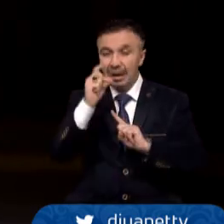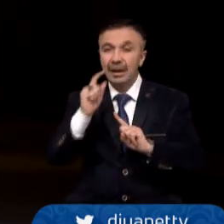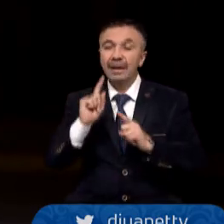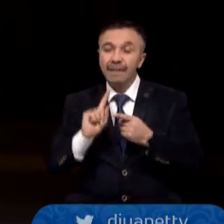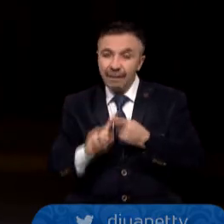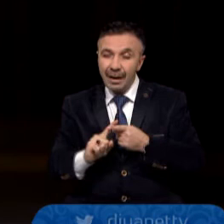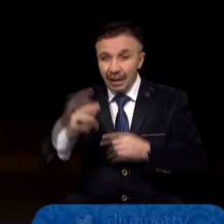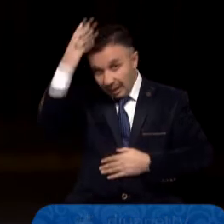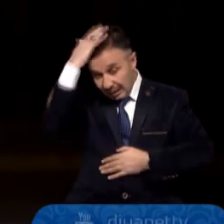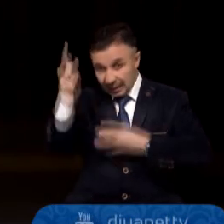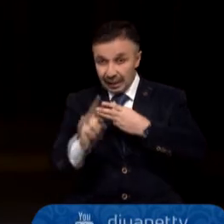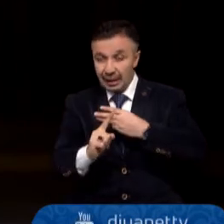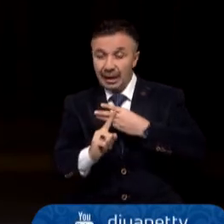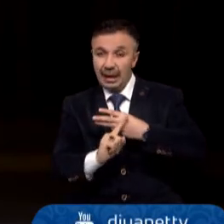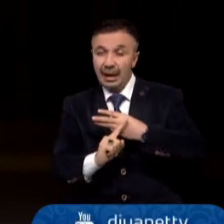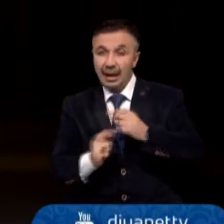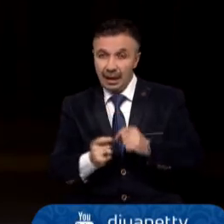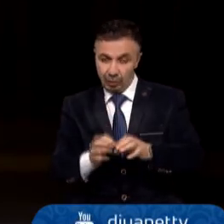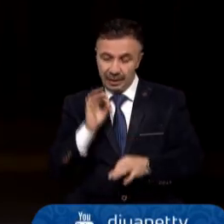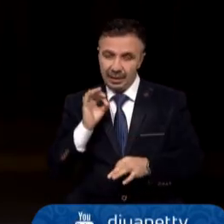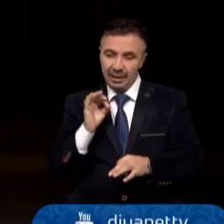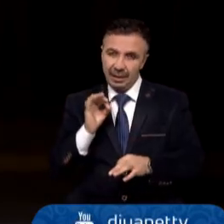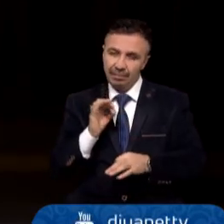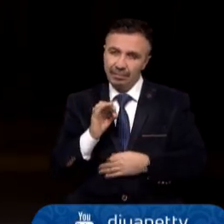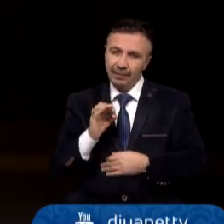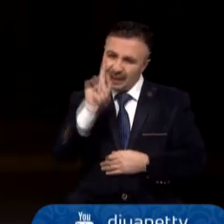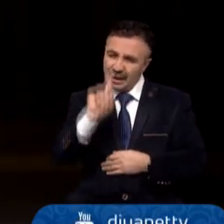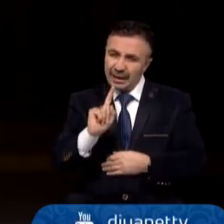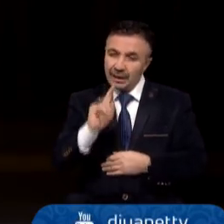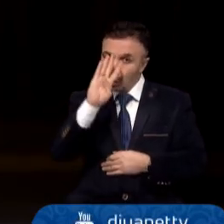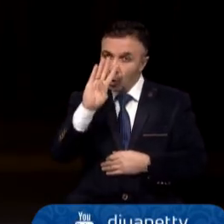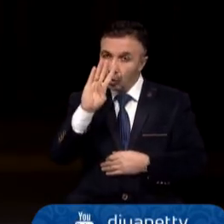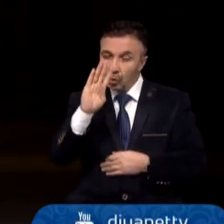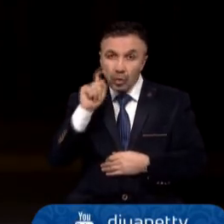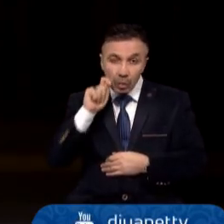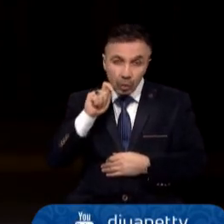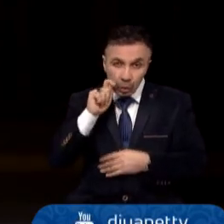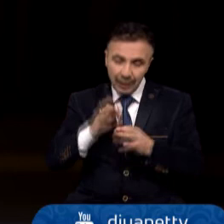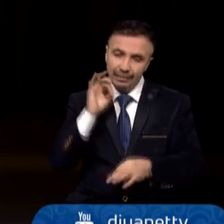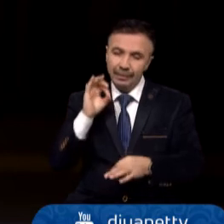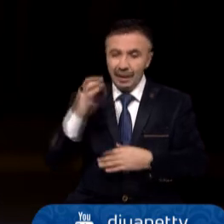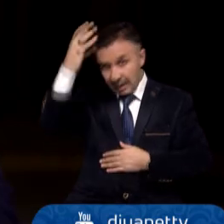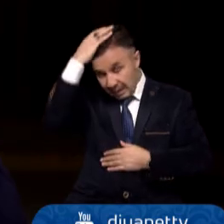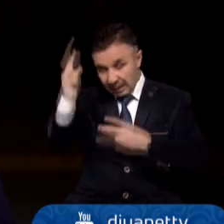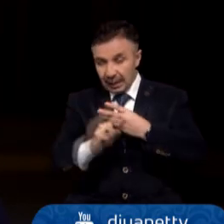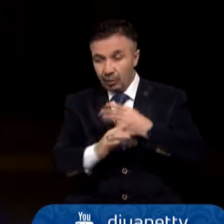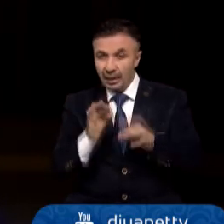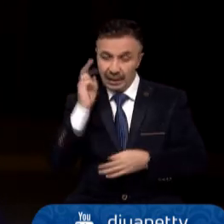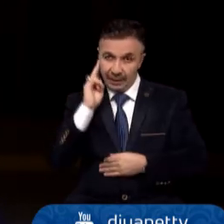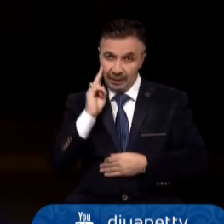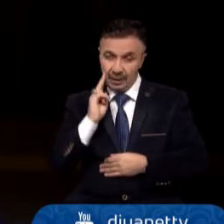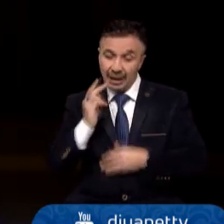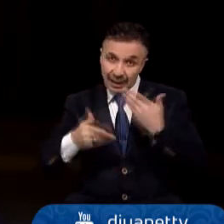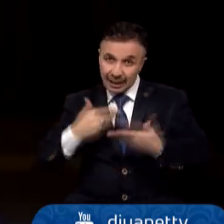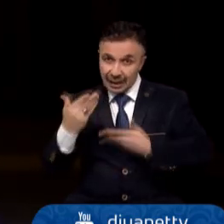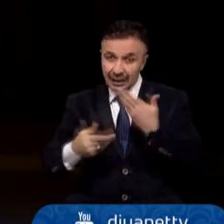Ali ve hazret-i Ebu Bekir'den ibaretti değil mi İlk dört Müslüman Hazreti Ömer efendimize